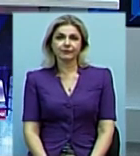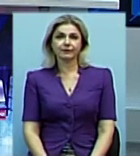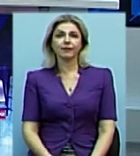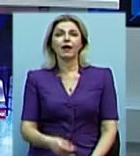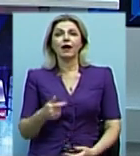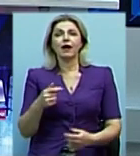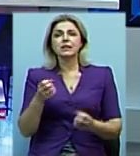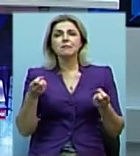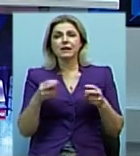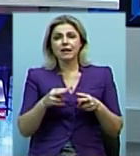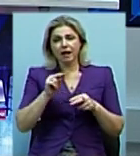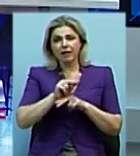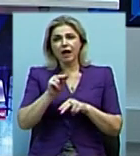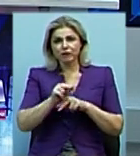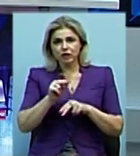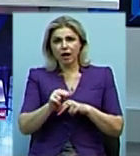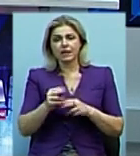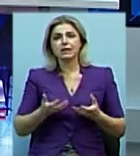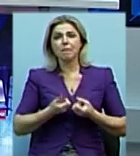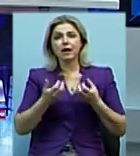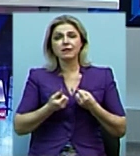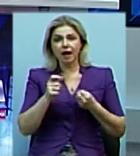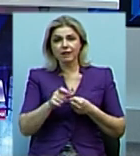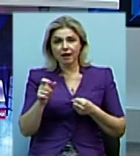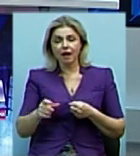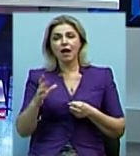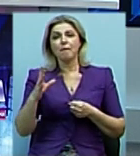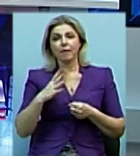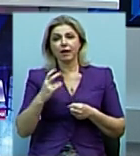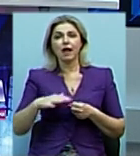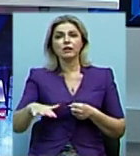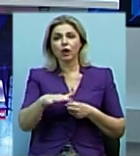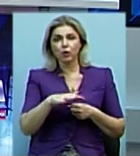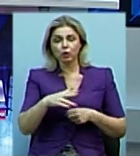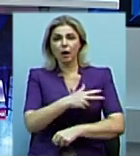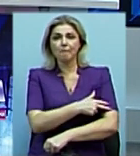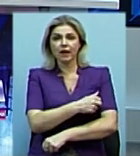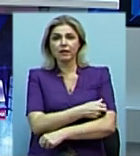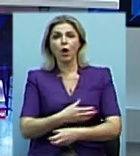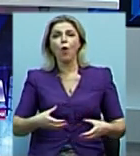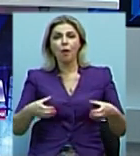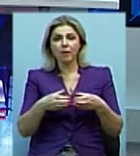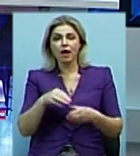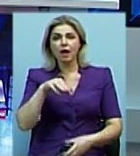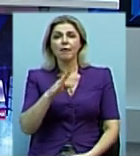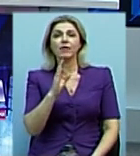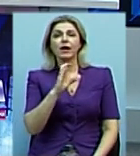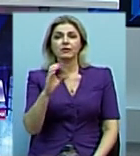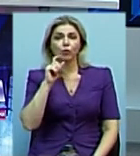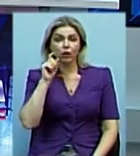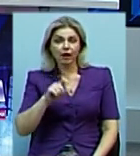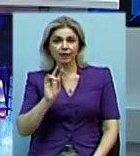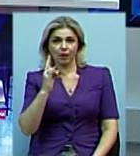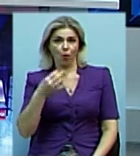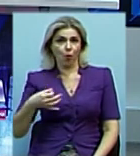Гарнізонні тактико-спеціальні навчання рятувальники відбулись на території територіального медичного об'єднання МВС України у